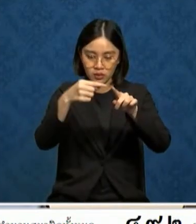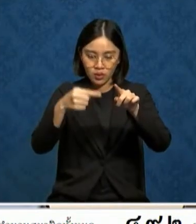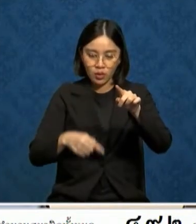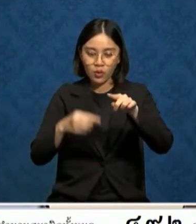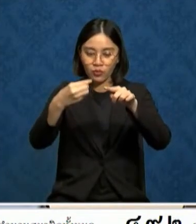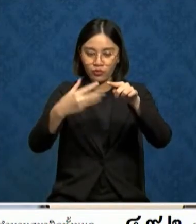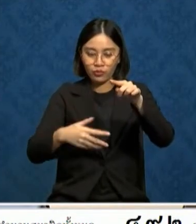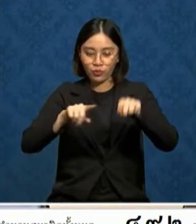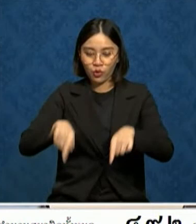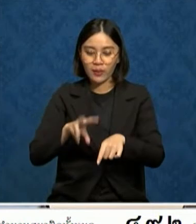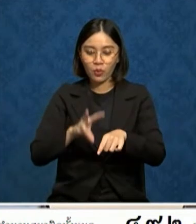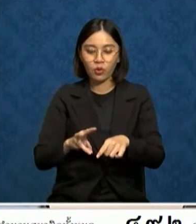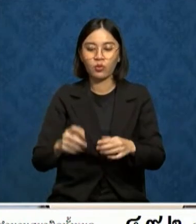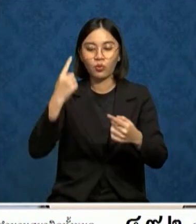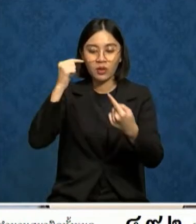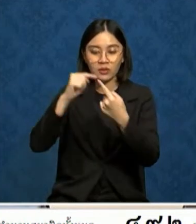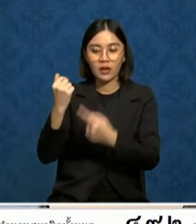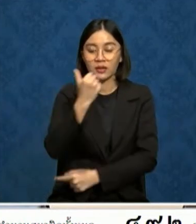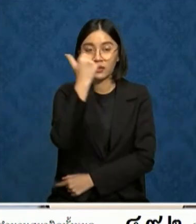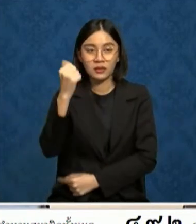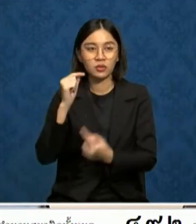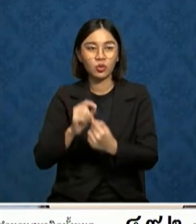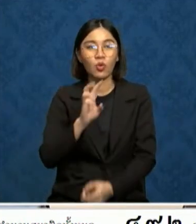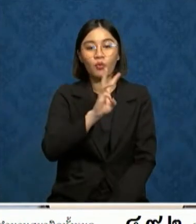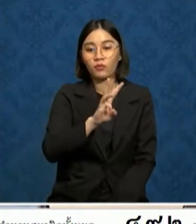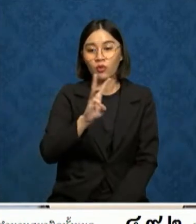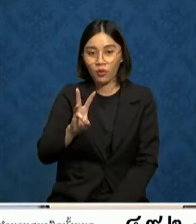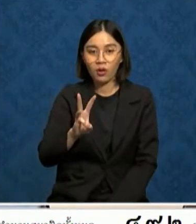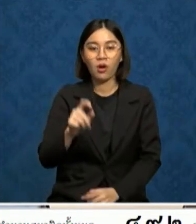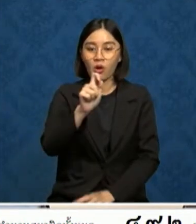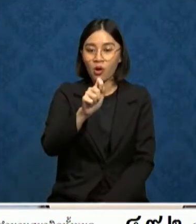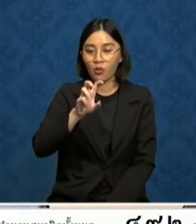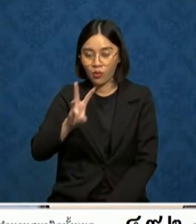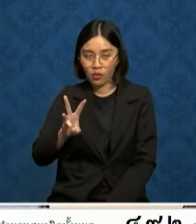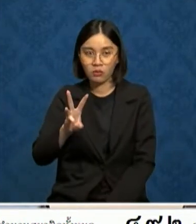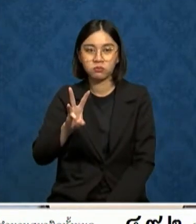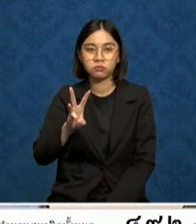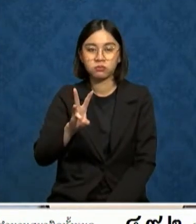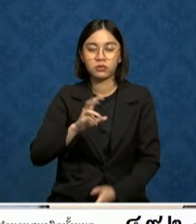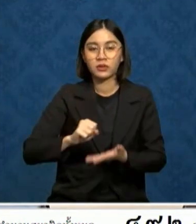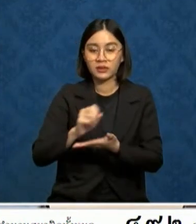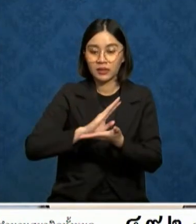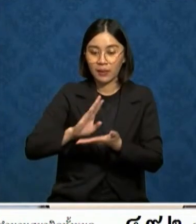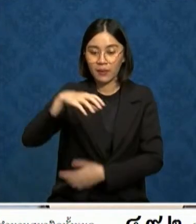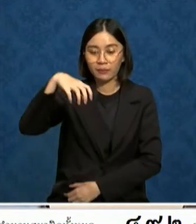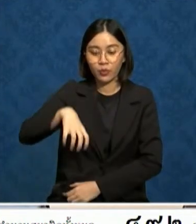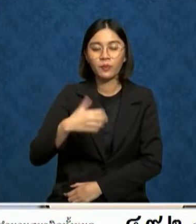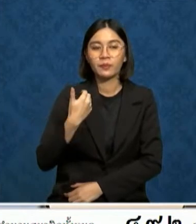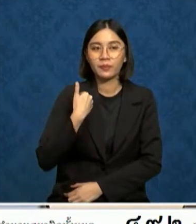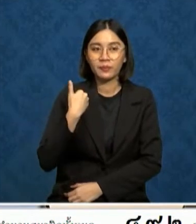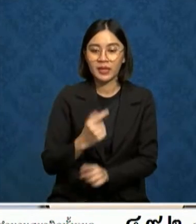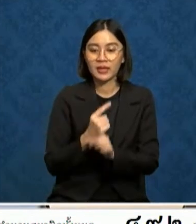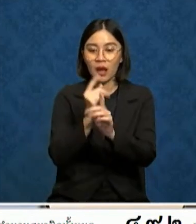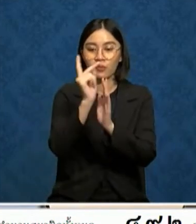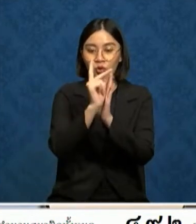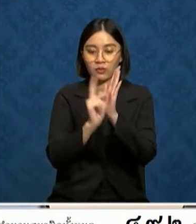ค์อื่นๆที่วว.หรือสถาบันวิจัยวิทยาศาสตร์และเทคโนโลยีแห่งประเทศไทยมีตามกฎ